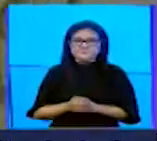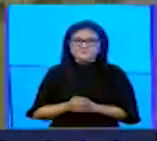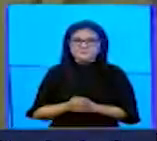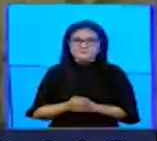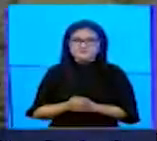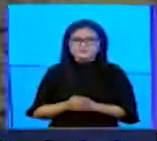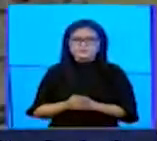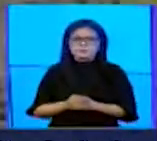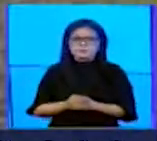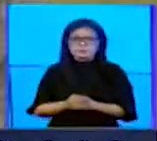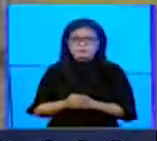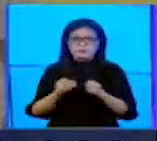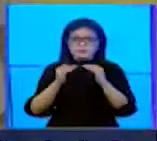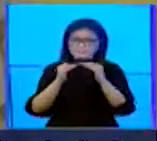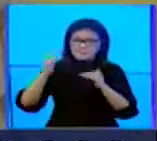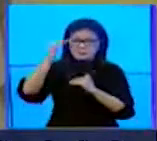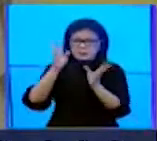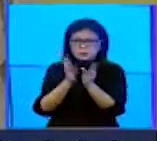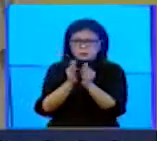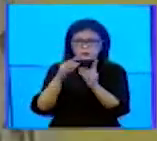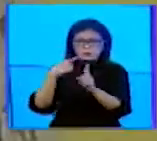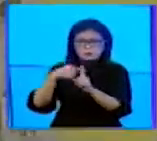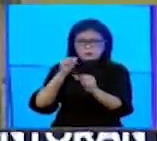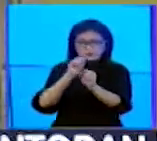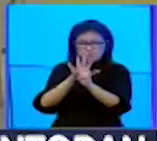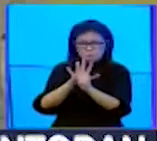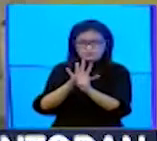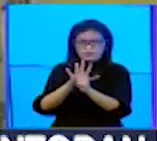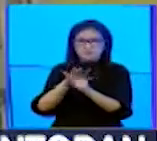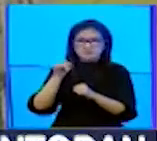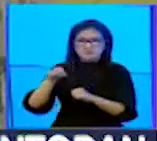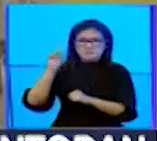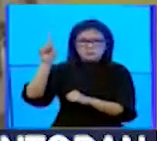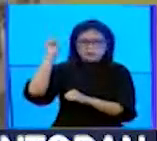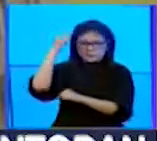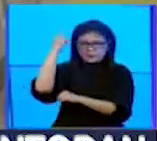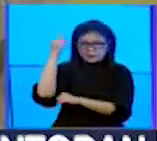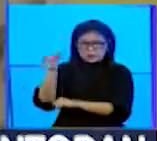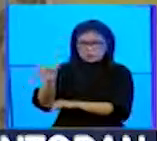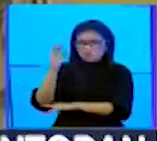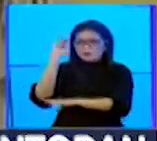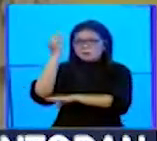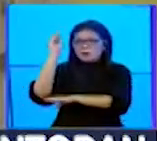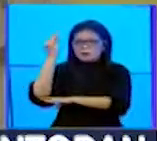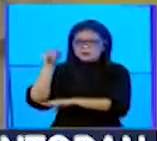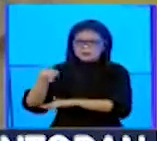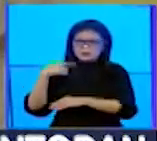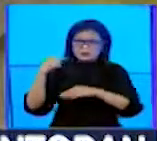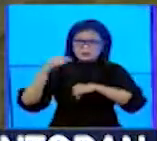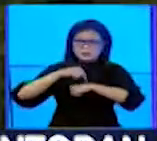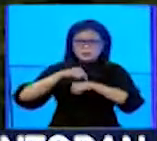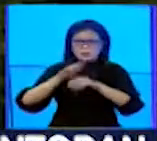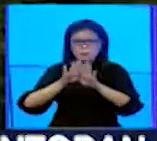Melonjaknya kasus COVID-19 di ibu kota membuat Pemprov DKI Jakarta kembali melakukan pengetatan terhadap jam operasional perkantoran dan pusat